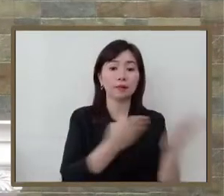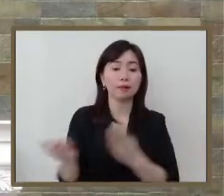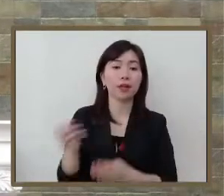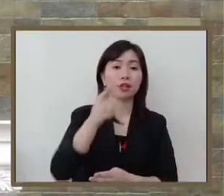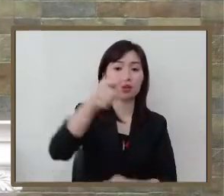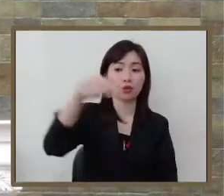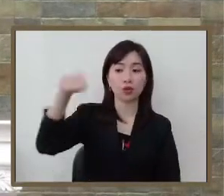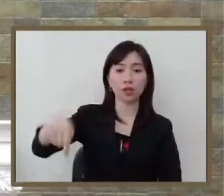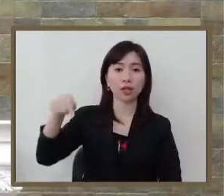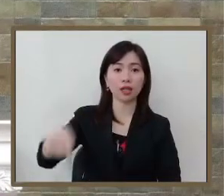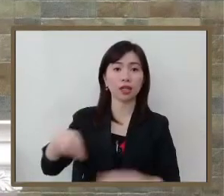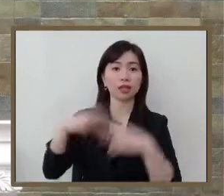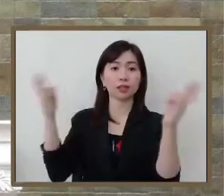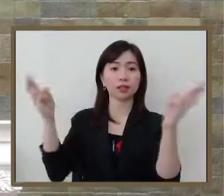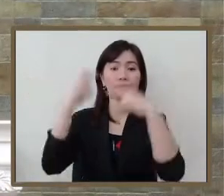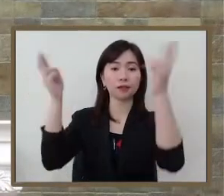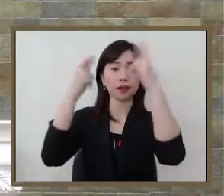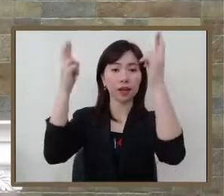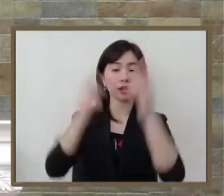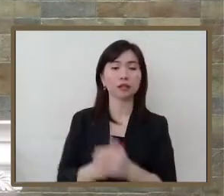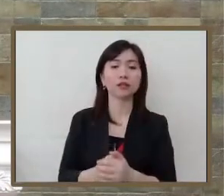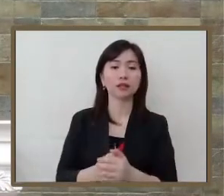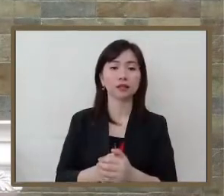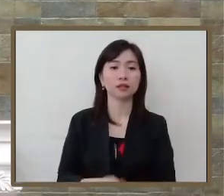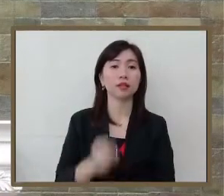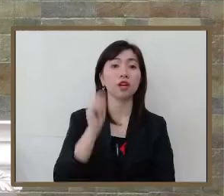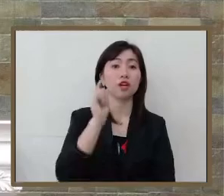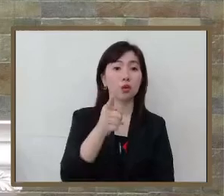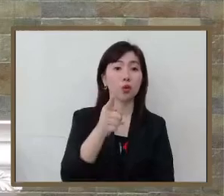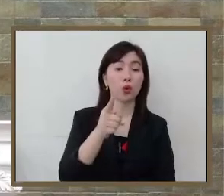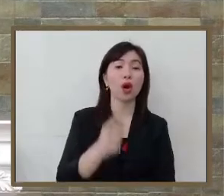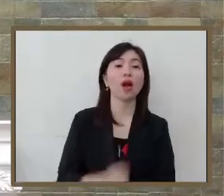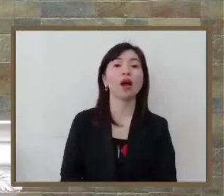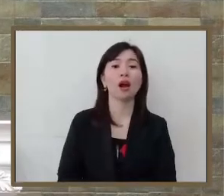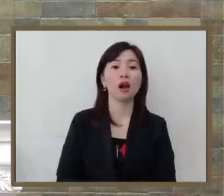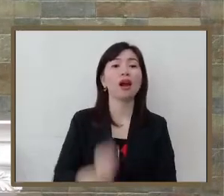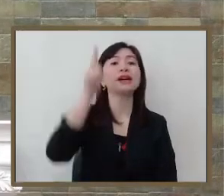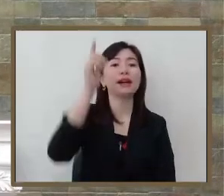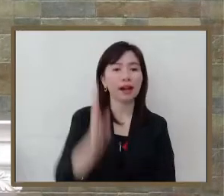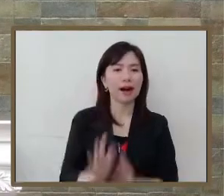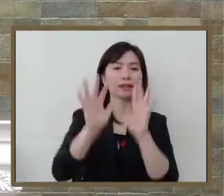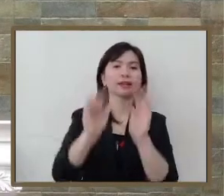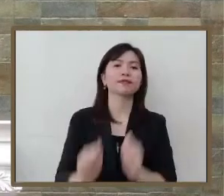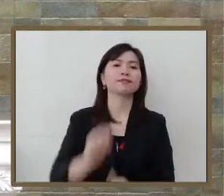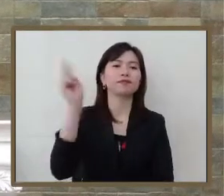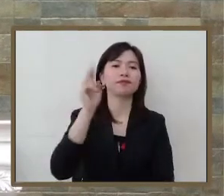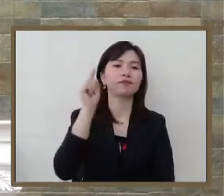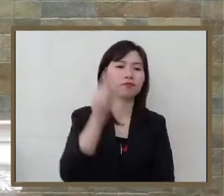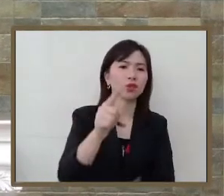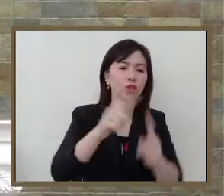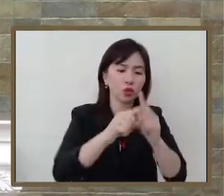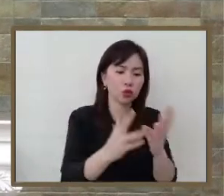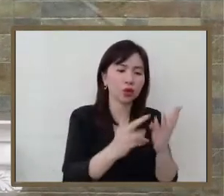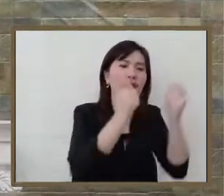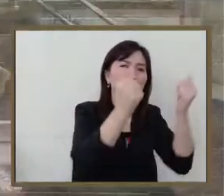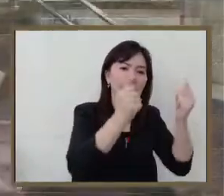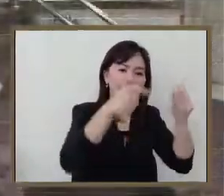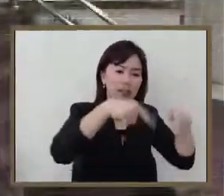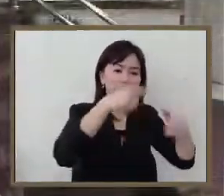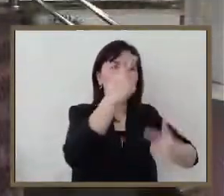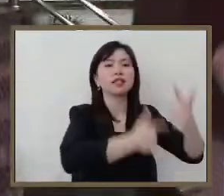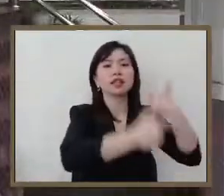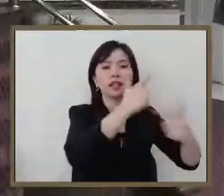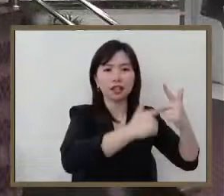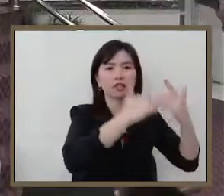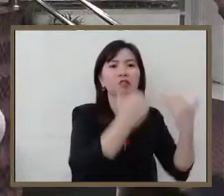Baptist Youth Revival, ikaw din mismo ang gagamitin ng Panginoon to heal the generation